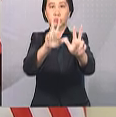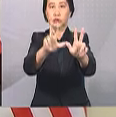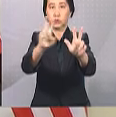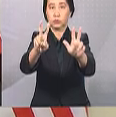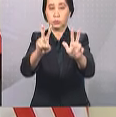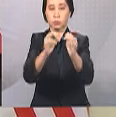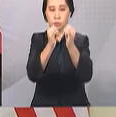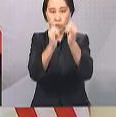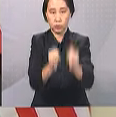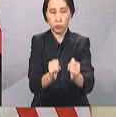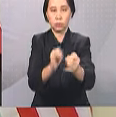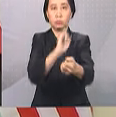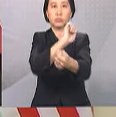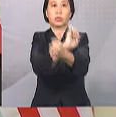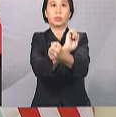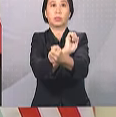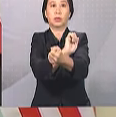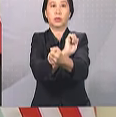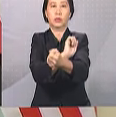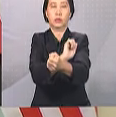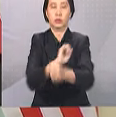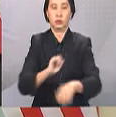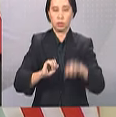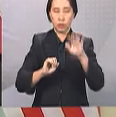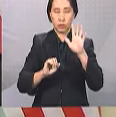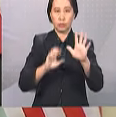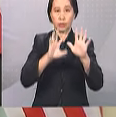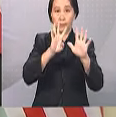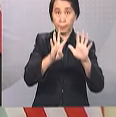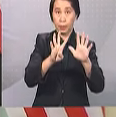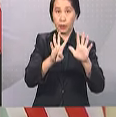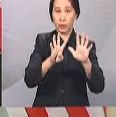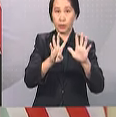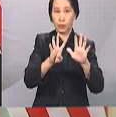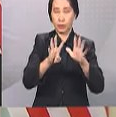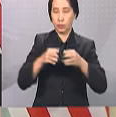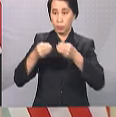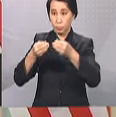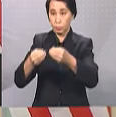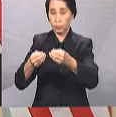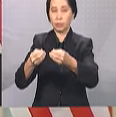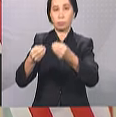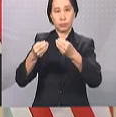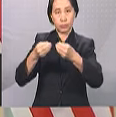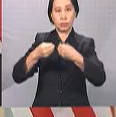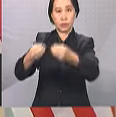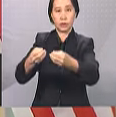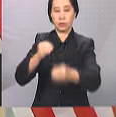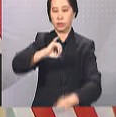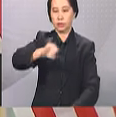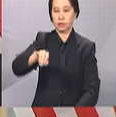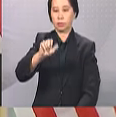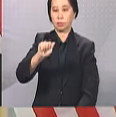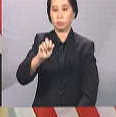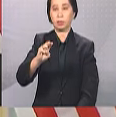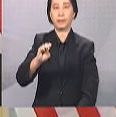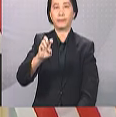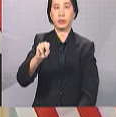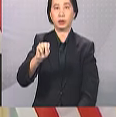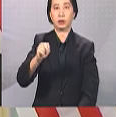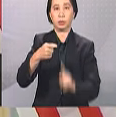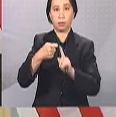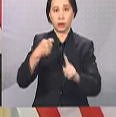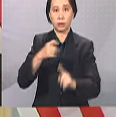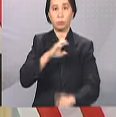332 individu yang direman dan 54 individu diberikan jaminan polis. Daripada